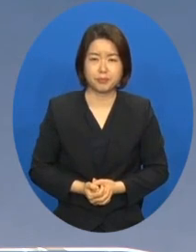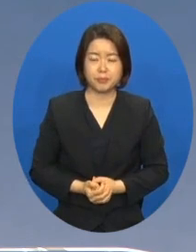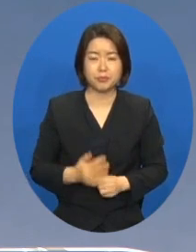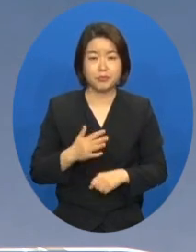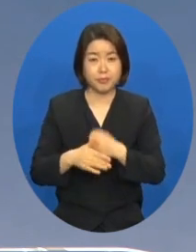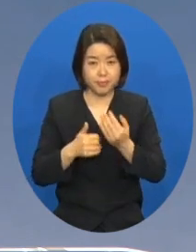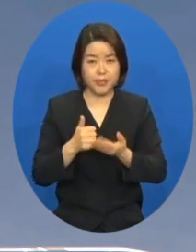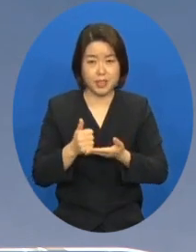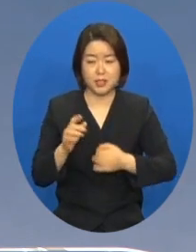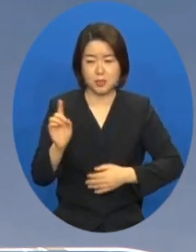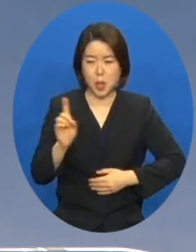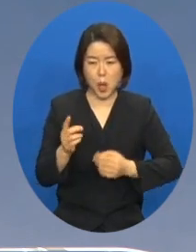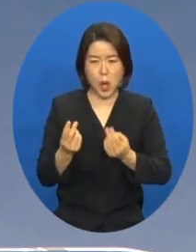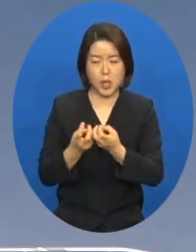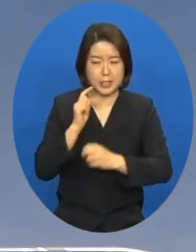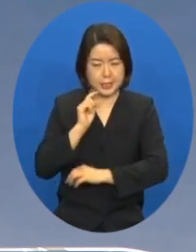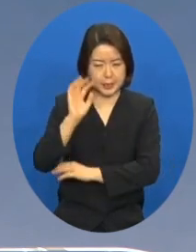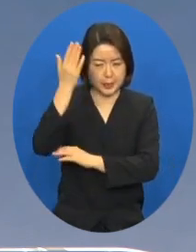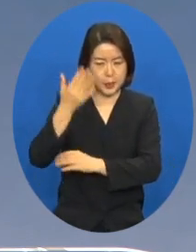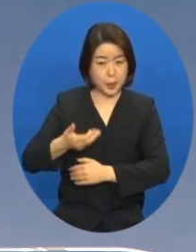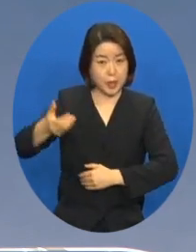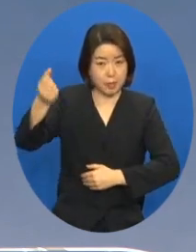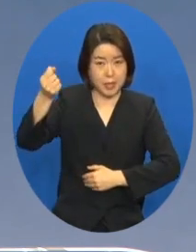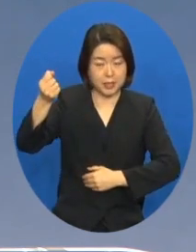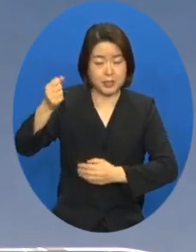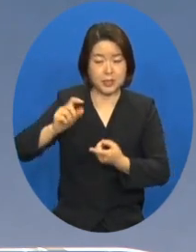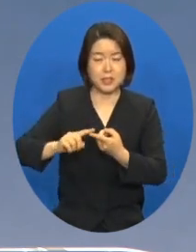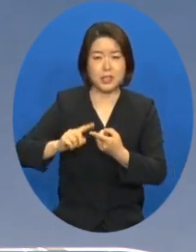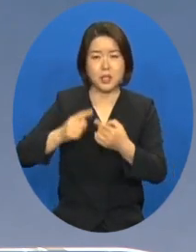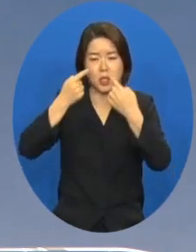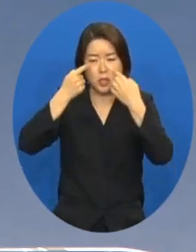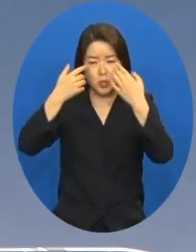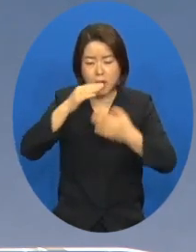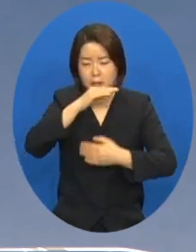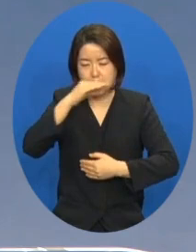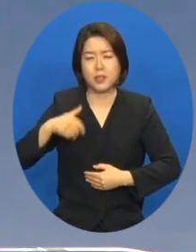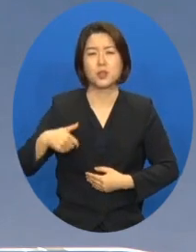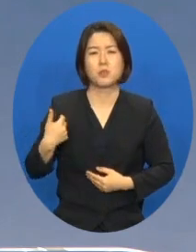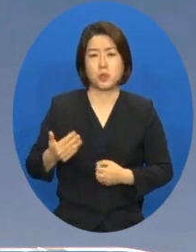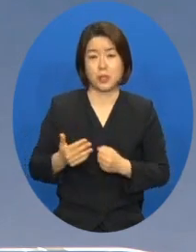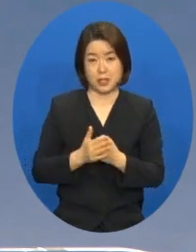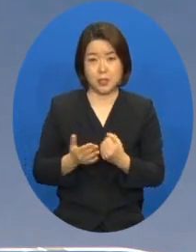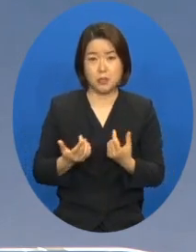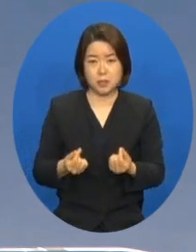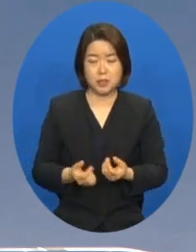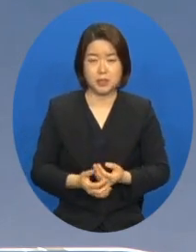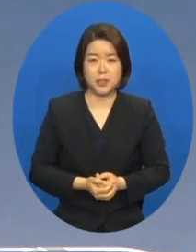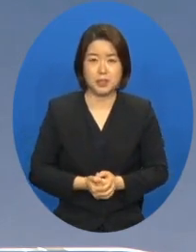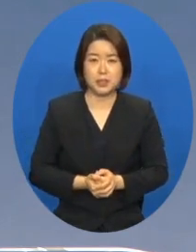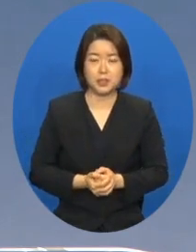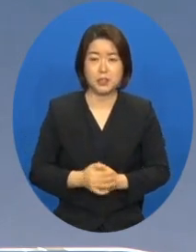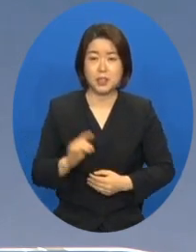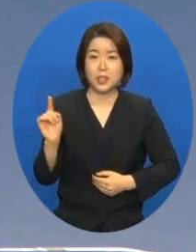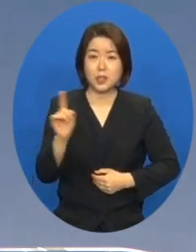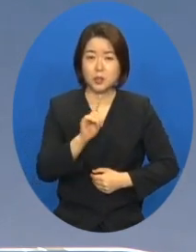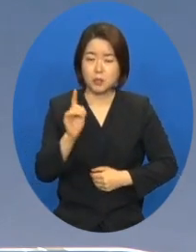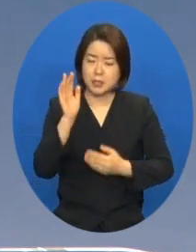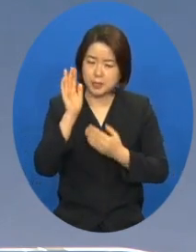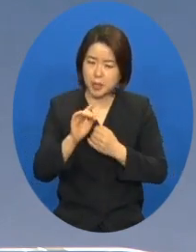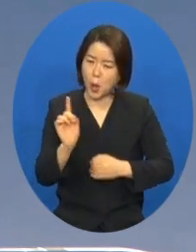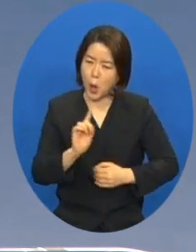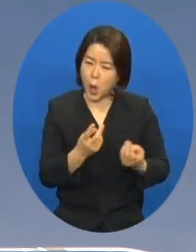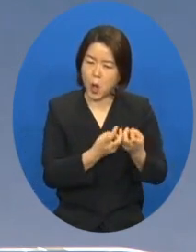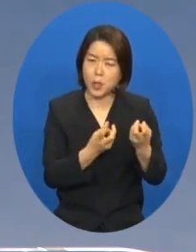하나님이 어떻게 영광을 받으시는 것인 줄 정확히 모르기 때문에 그렇습니다. 그러면 도대체 어떻게 하는